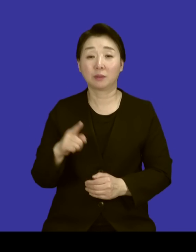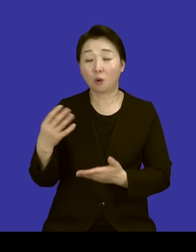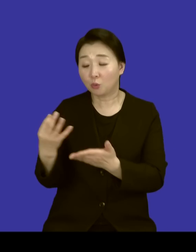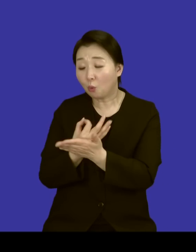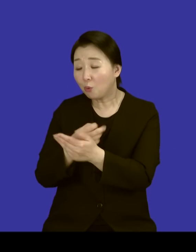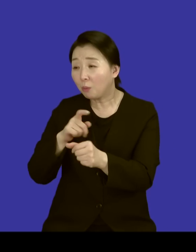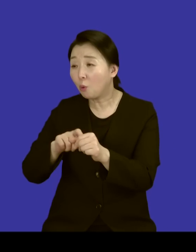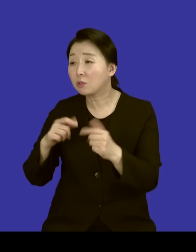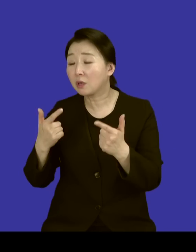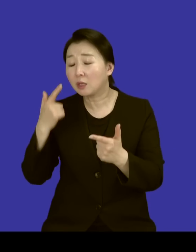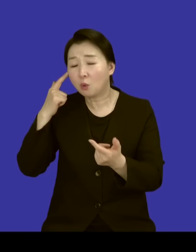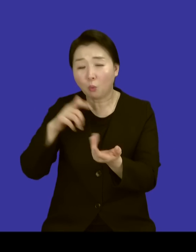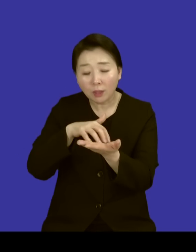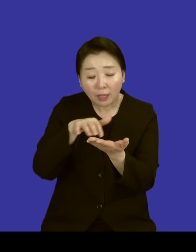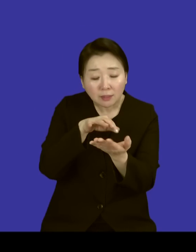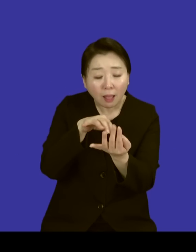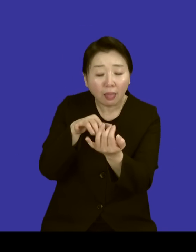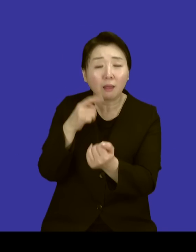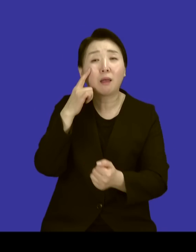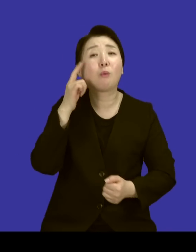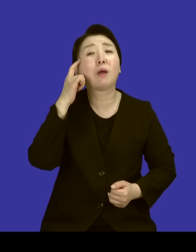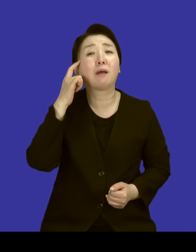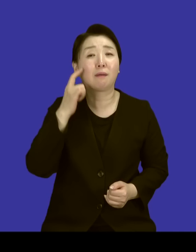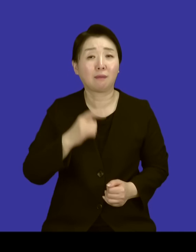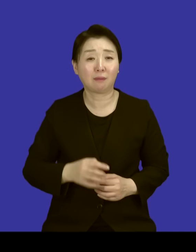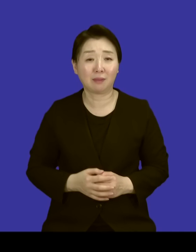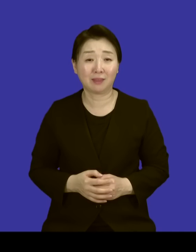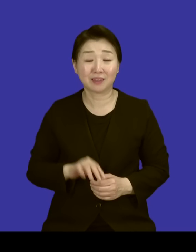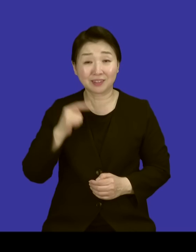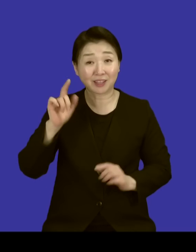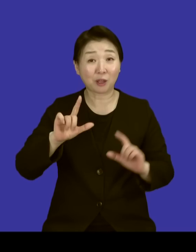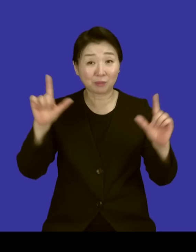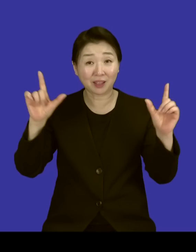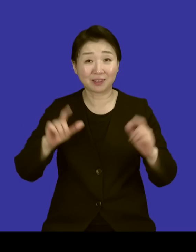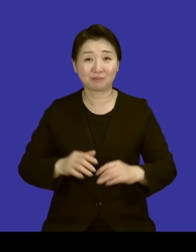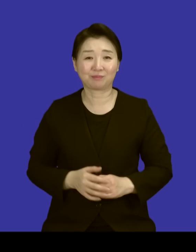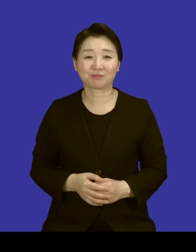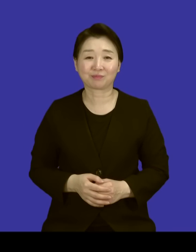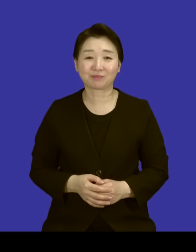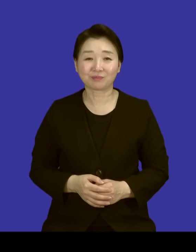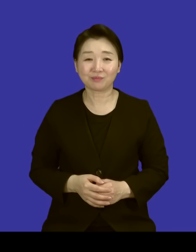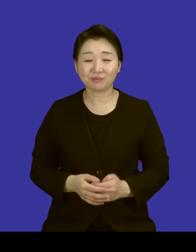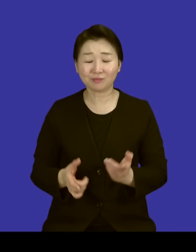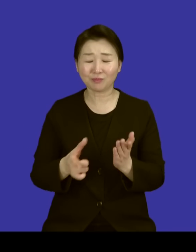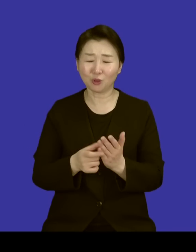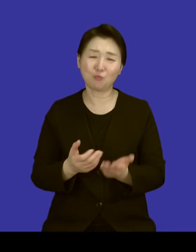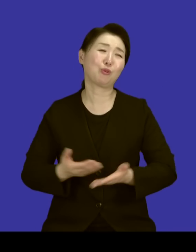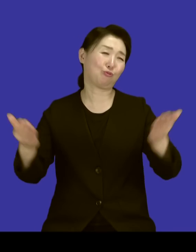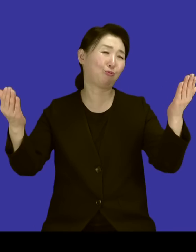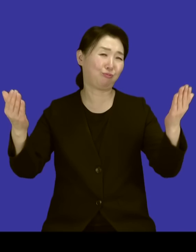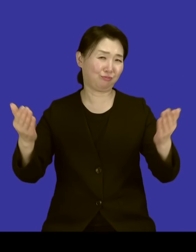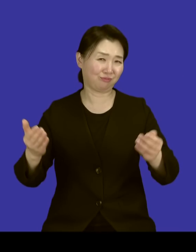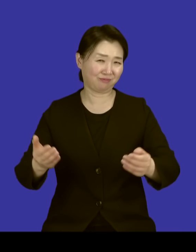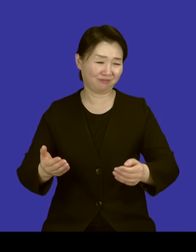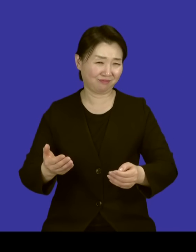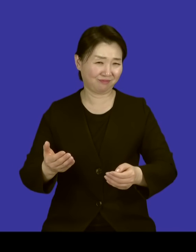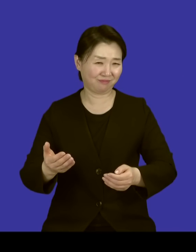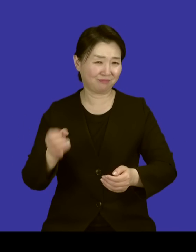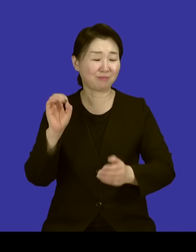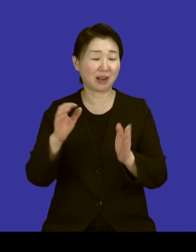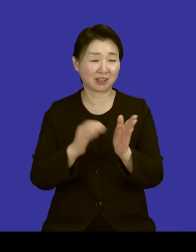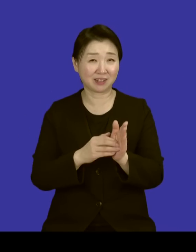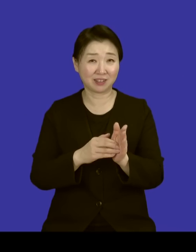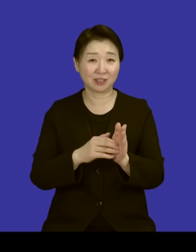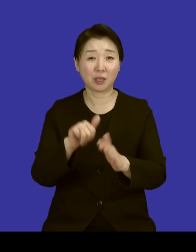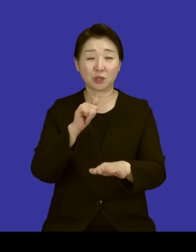하는 게 아닌데 왜 계산기 돌리고 있냐 이런 마음이 드는 거죠. 그래서 그 다음날 쿠폰 줍시다. 그래서 이제 1,000장을